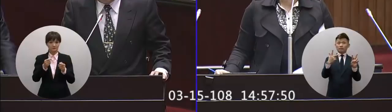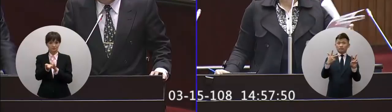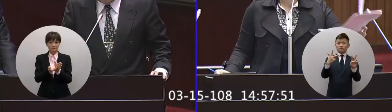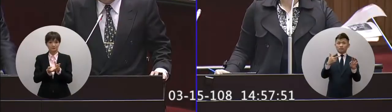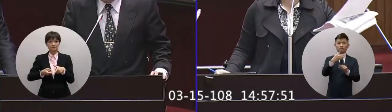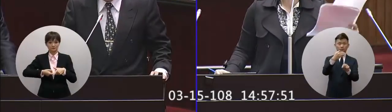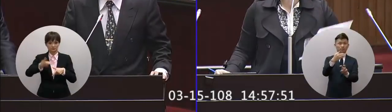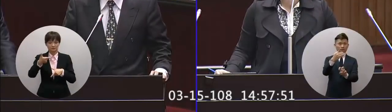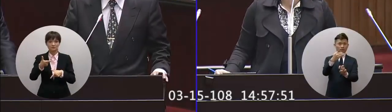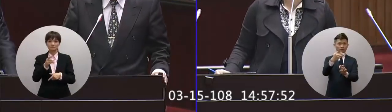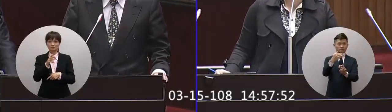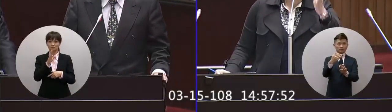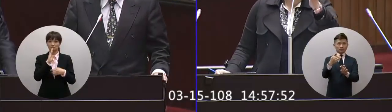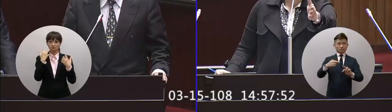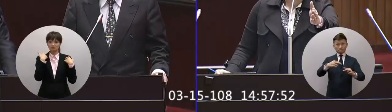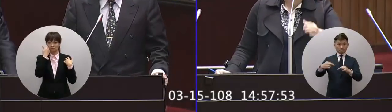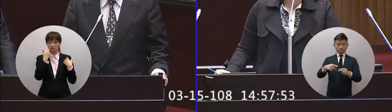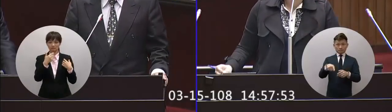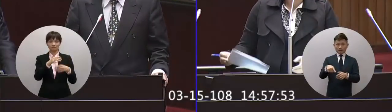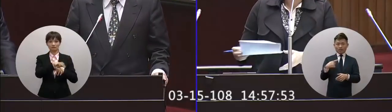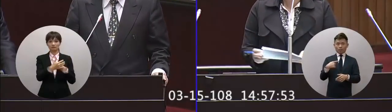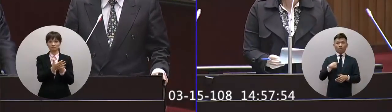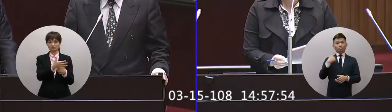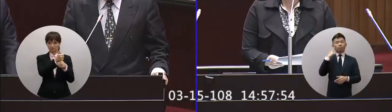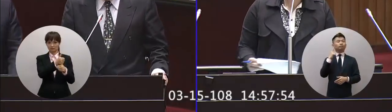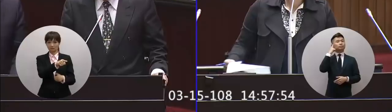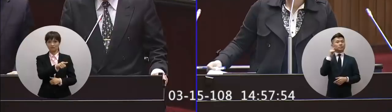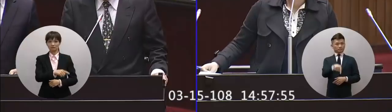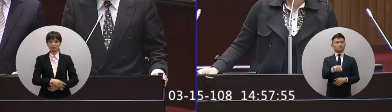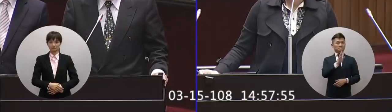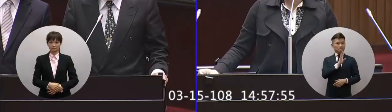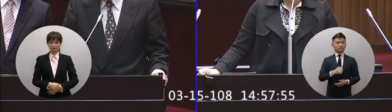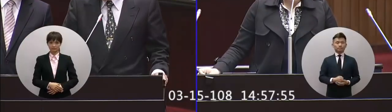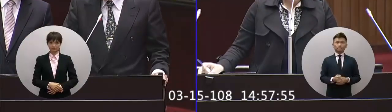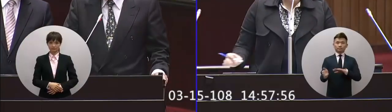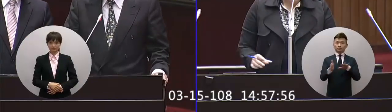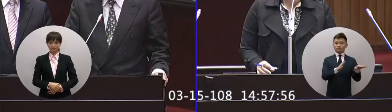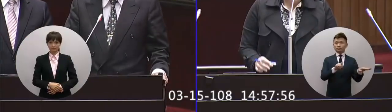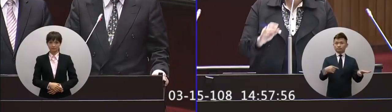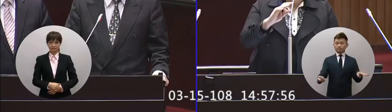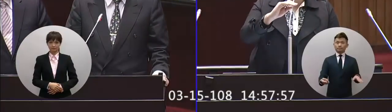告 9月20号预告的版本。好，我下了这个结论。好，下一题。